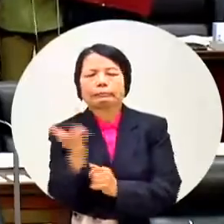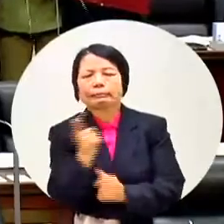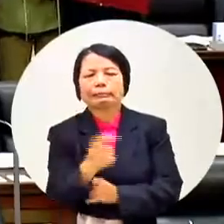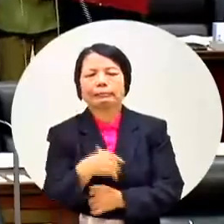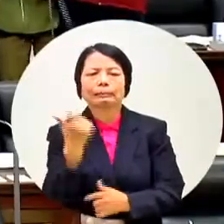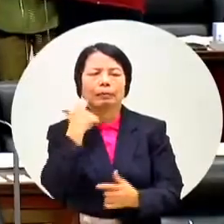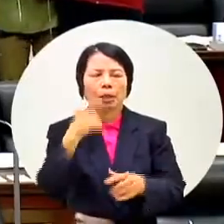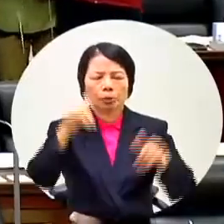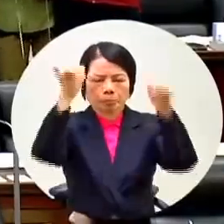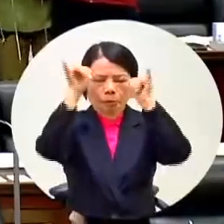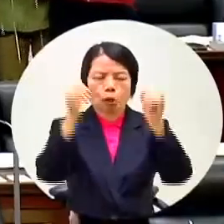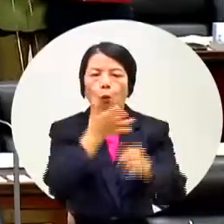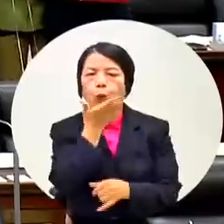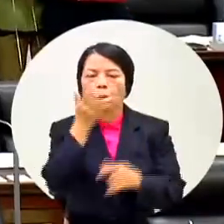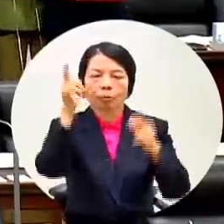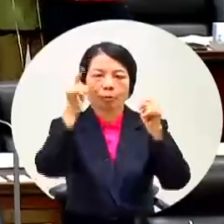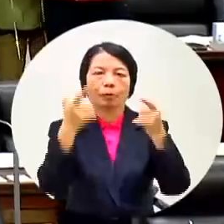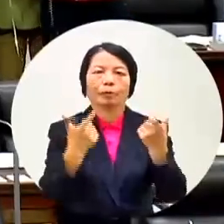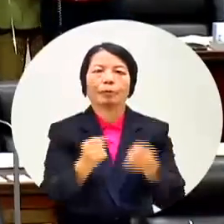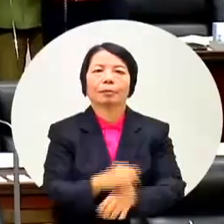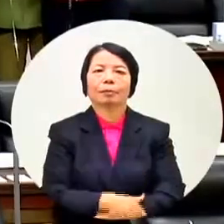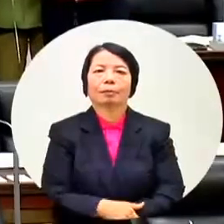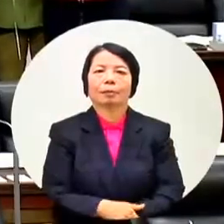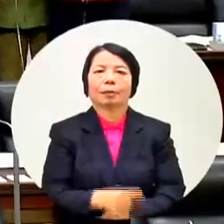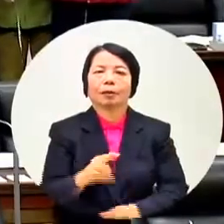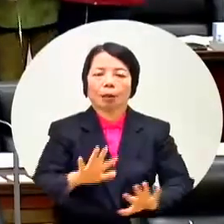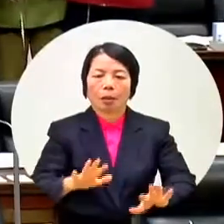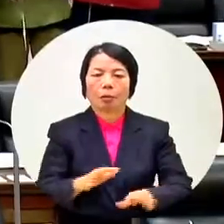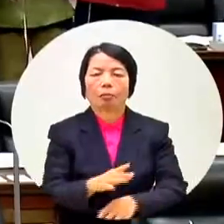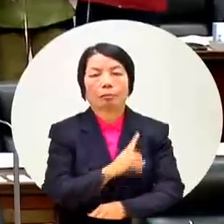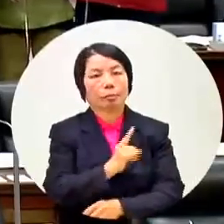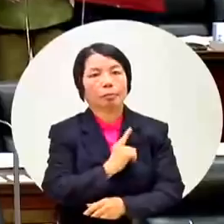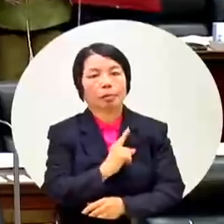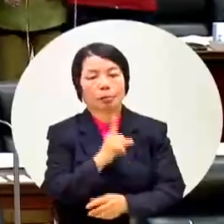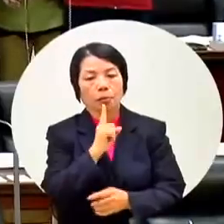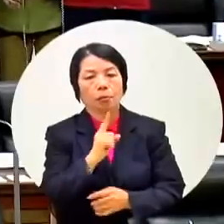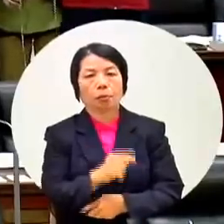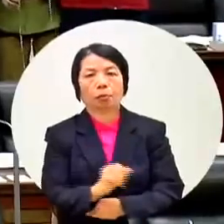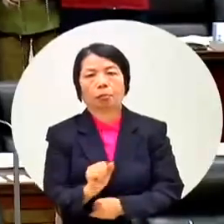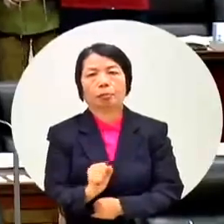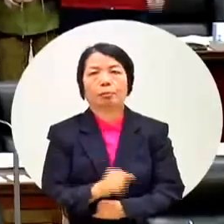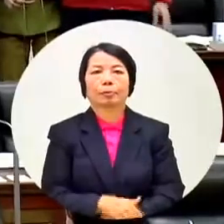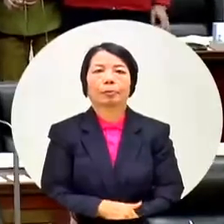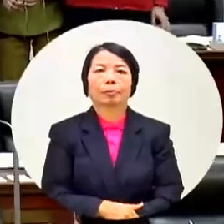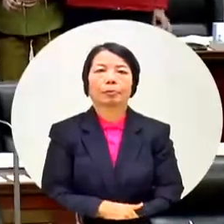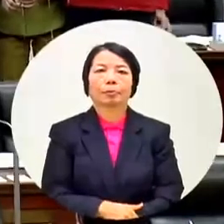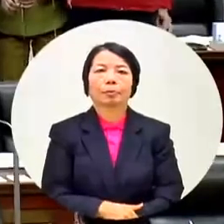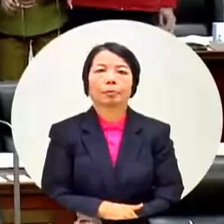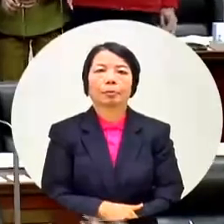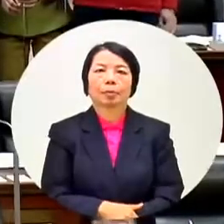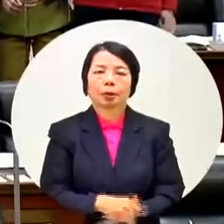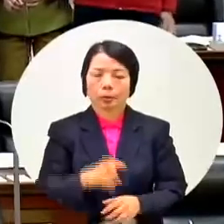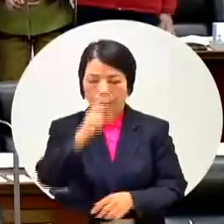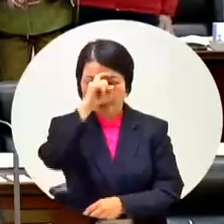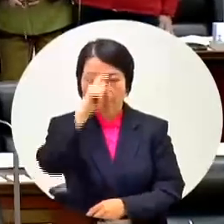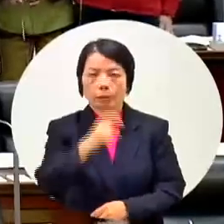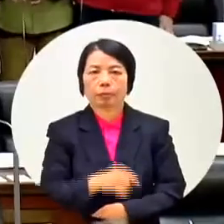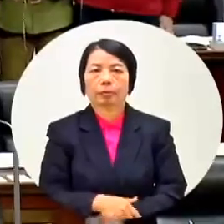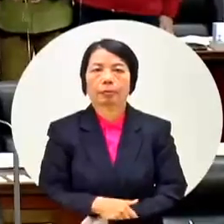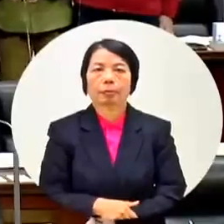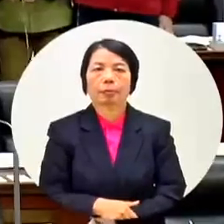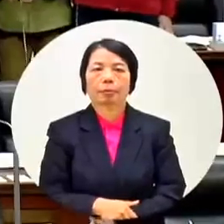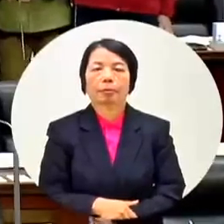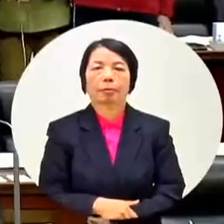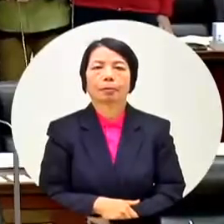的欧九一马，跟你心里妈的做不到就给他。好，那我们希望， 韩市长要说，